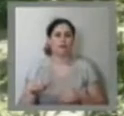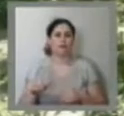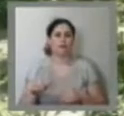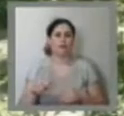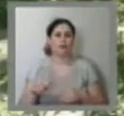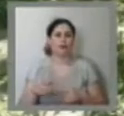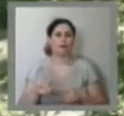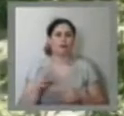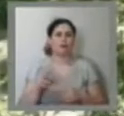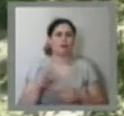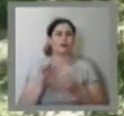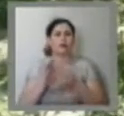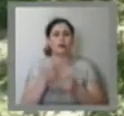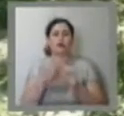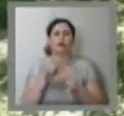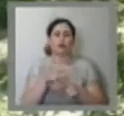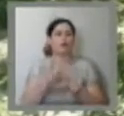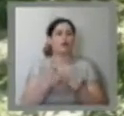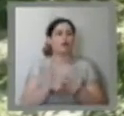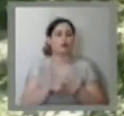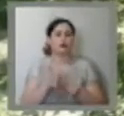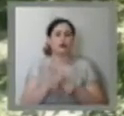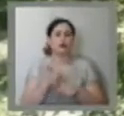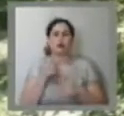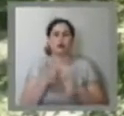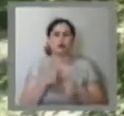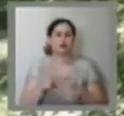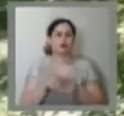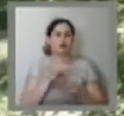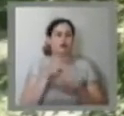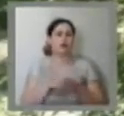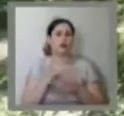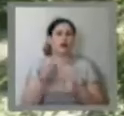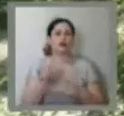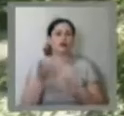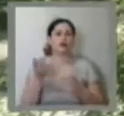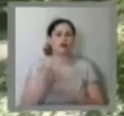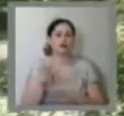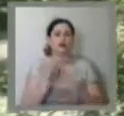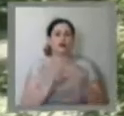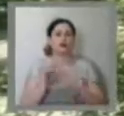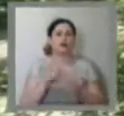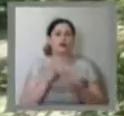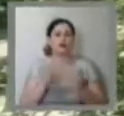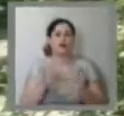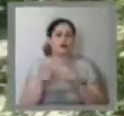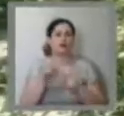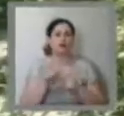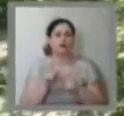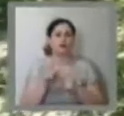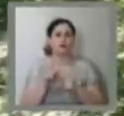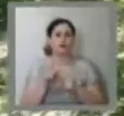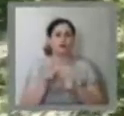залучаються до нього, бо це дуже класні такі питання, які треба шукати в інтернеті, щось